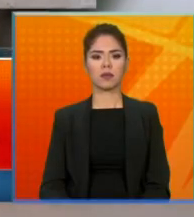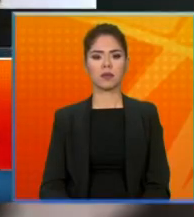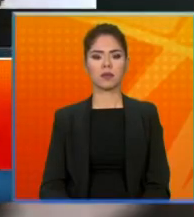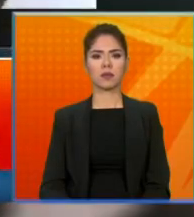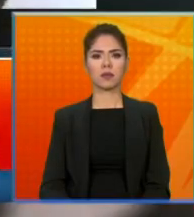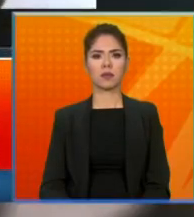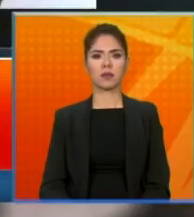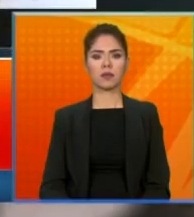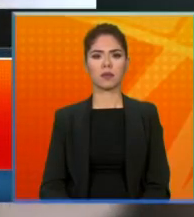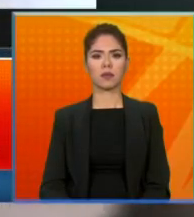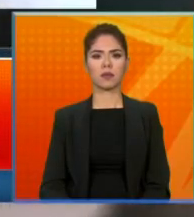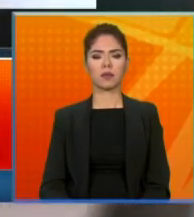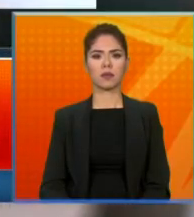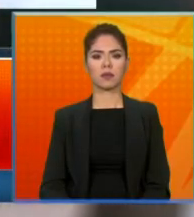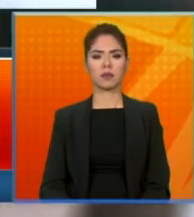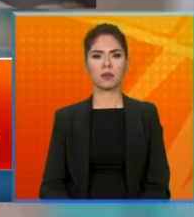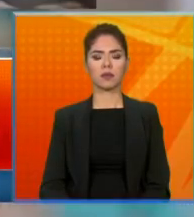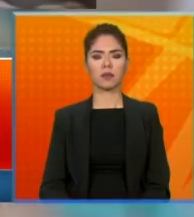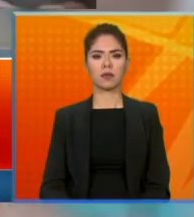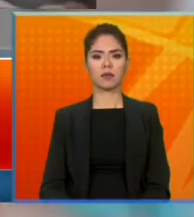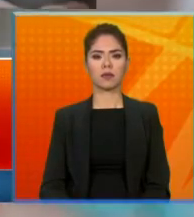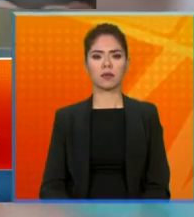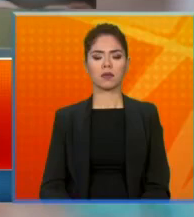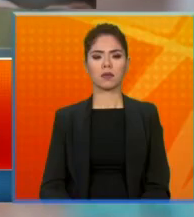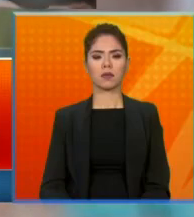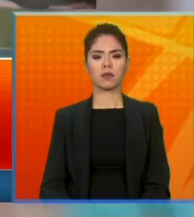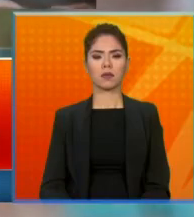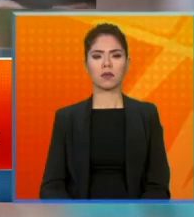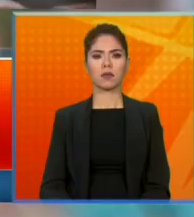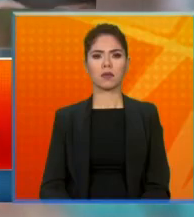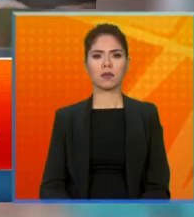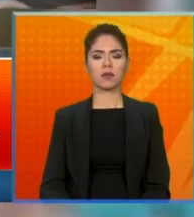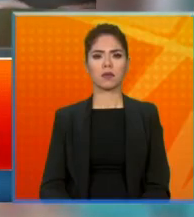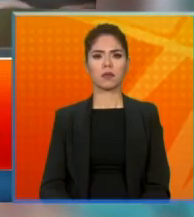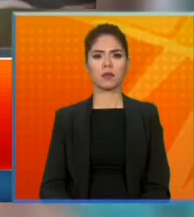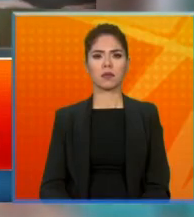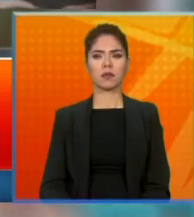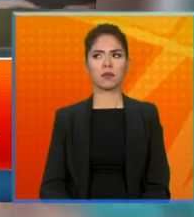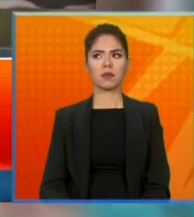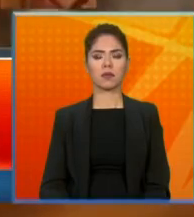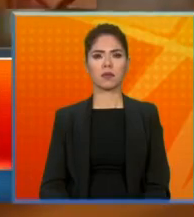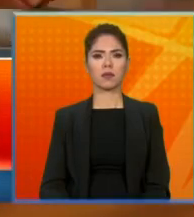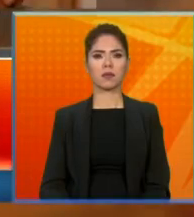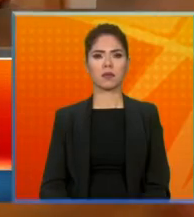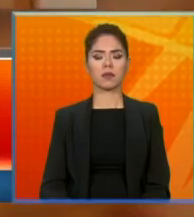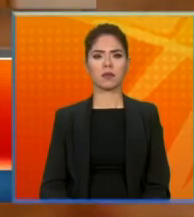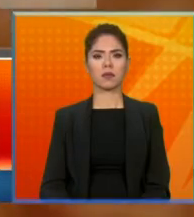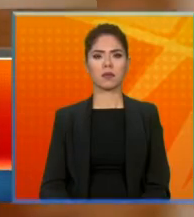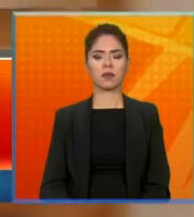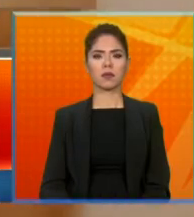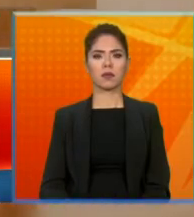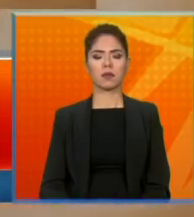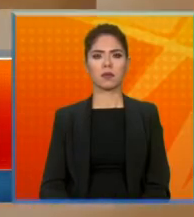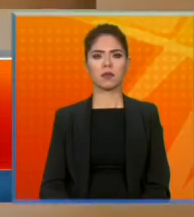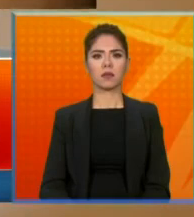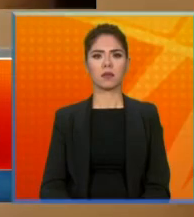كل نهار بدنا يعني شي 5 ربطات خبز عايشة أنا وأهلي 9 أشخاص نحن